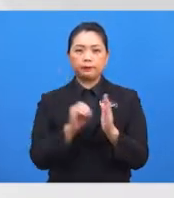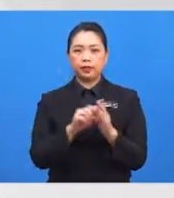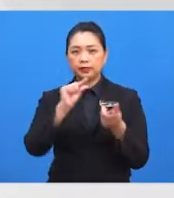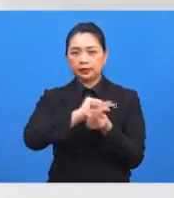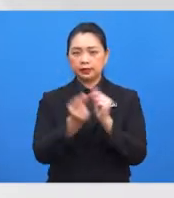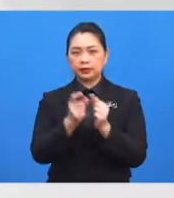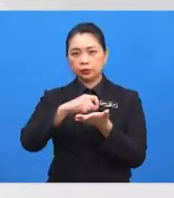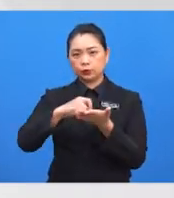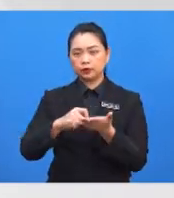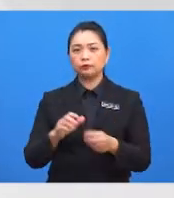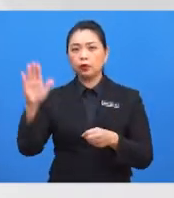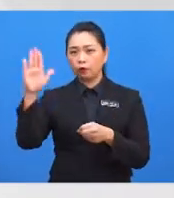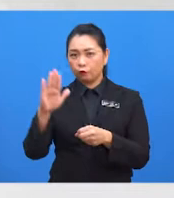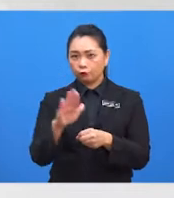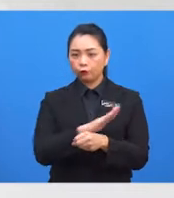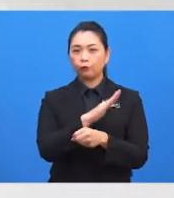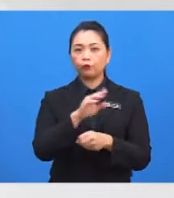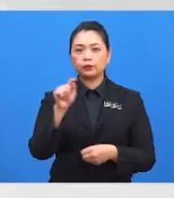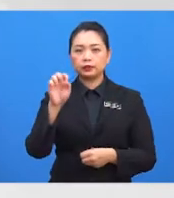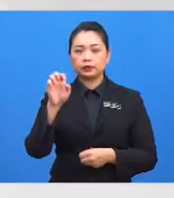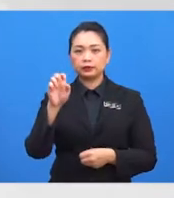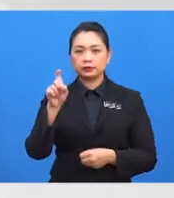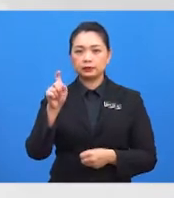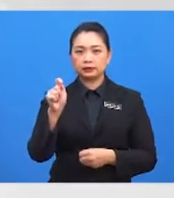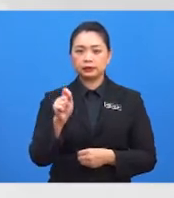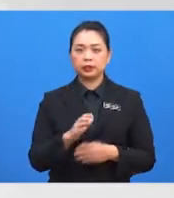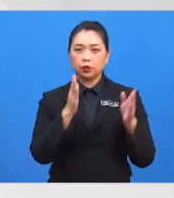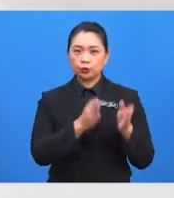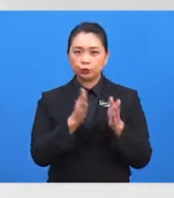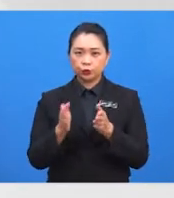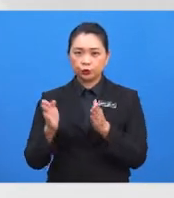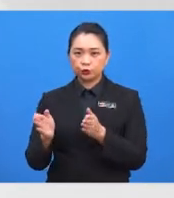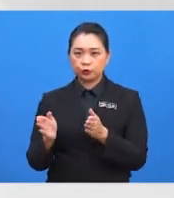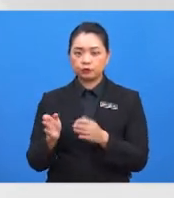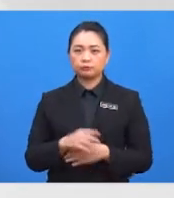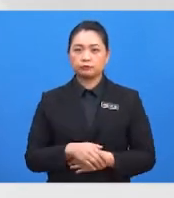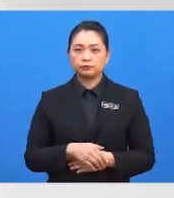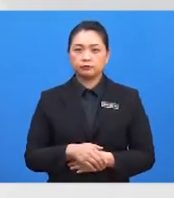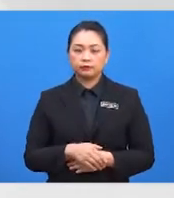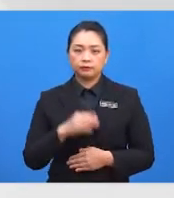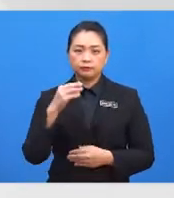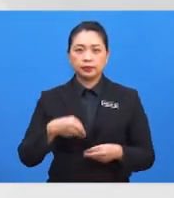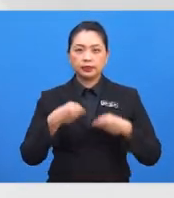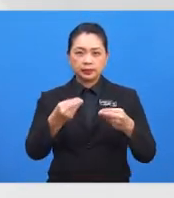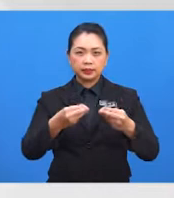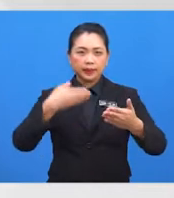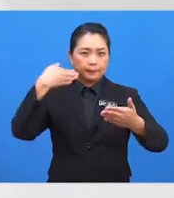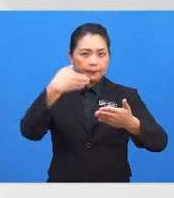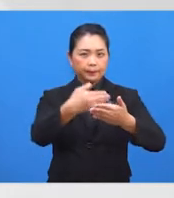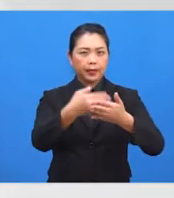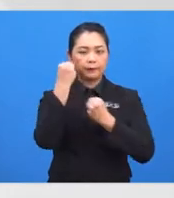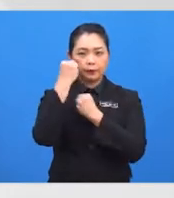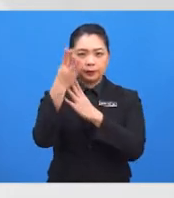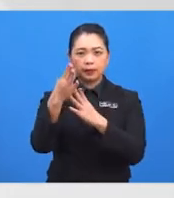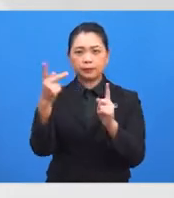tulisan. Yang kelapan, full text. Susunan teks pada sesuatu bahan bagi menyampaikan